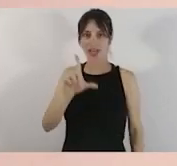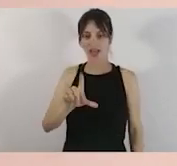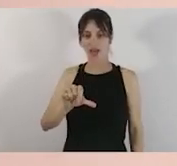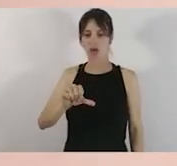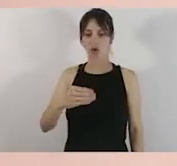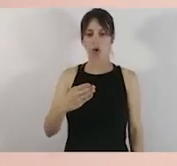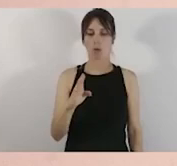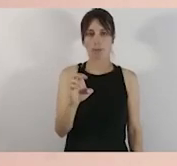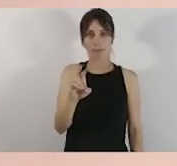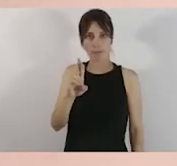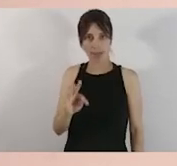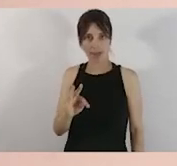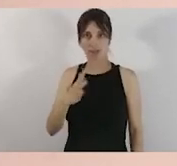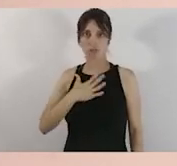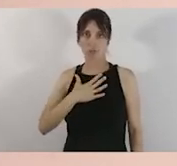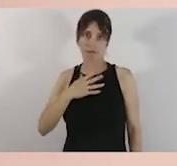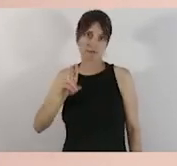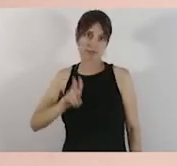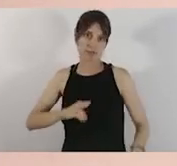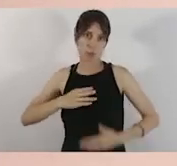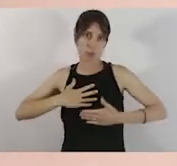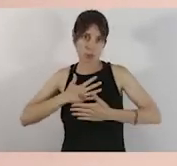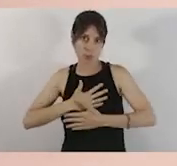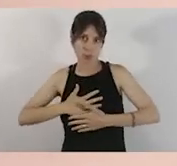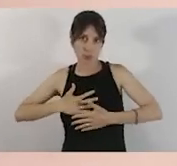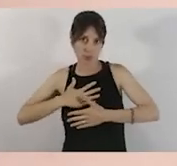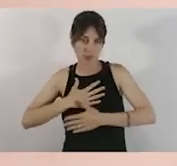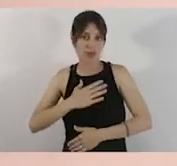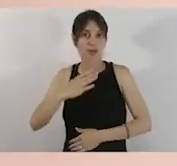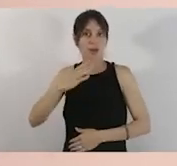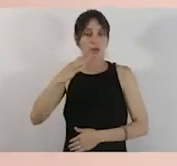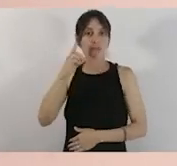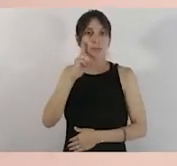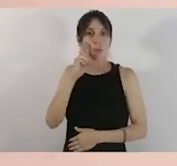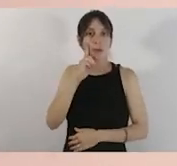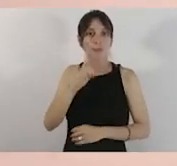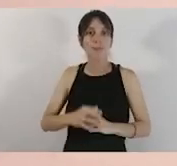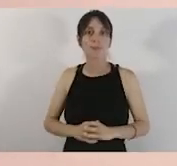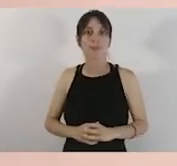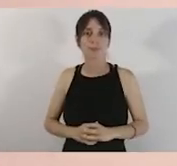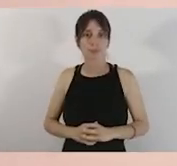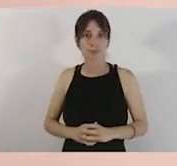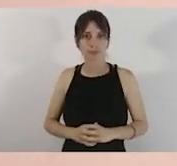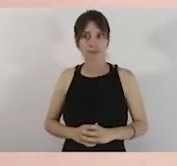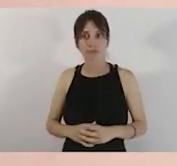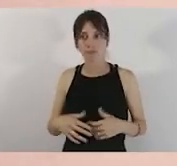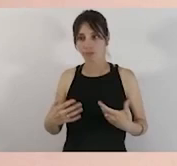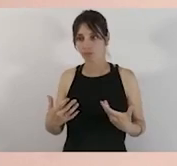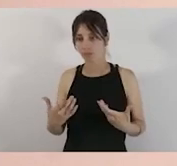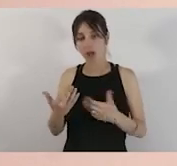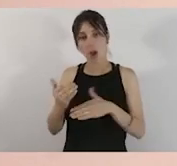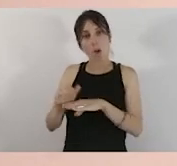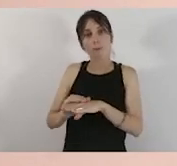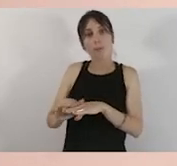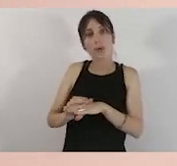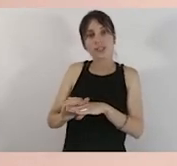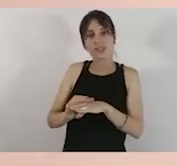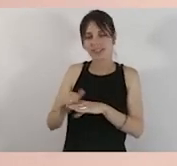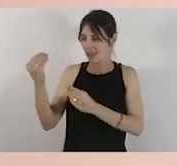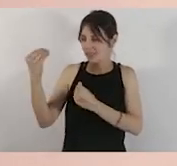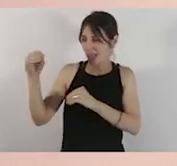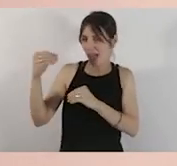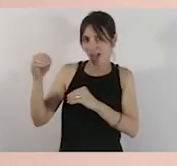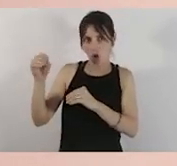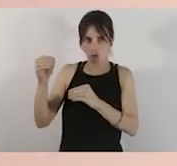je m'en réjouis puisque elle s'inscrit totalement dans la politique de prévention de la délinquance que